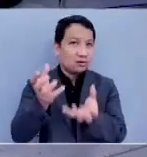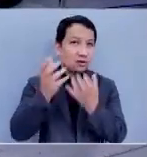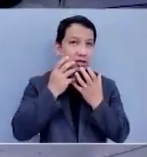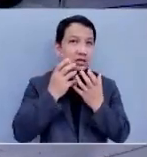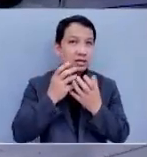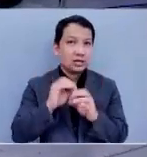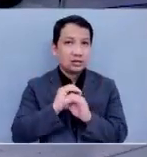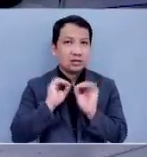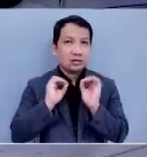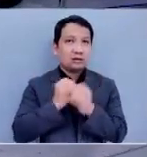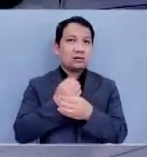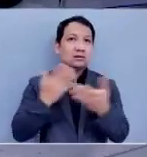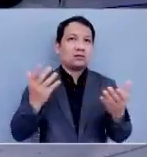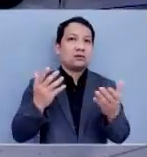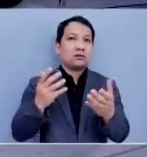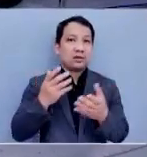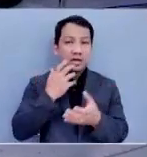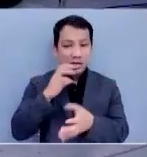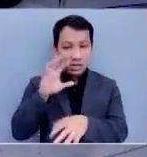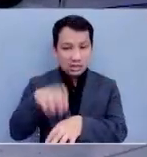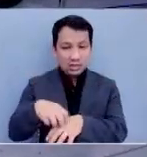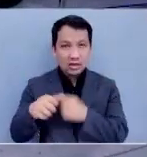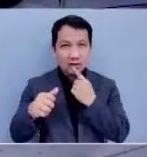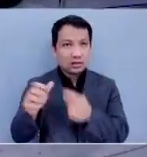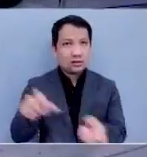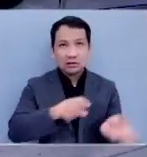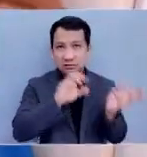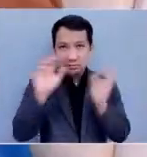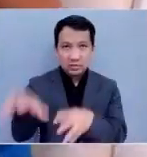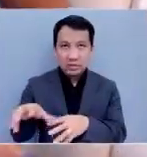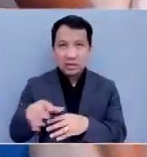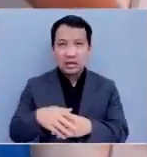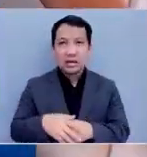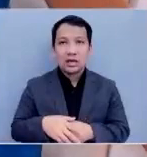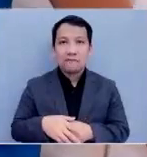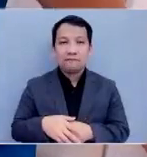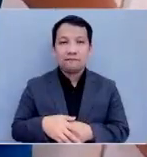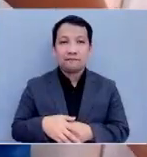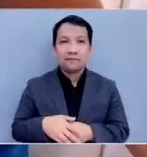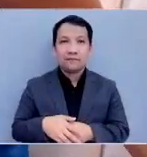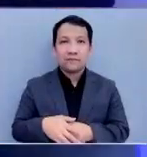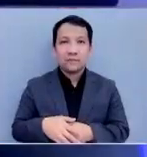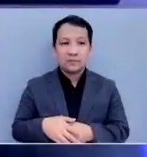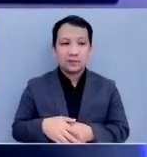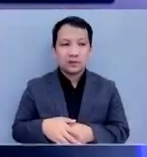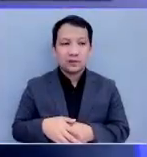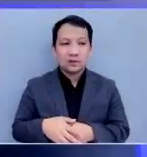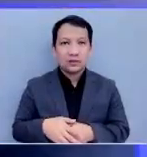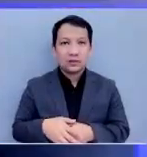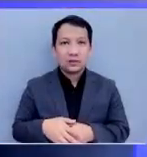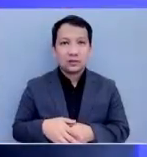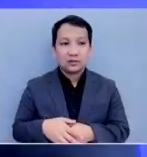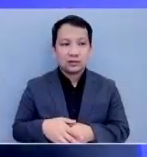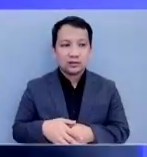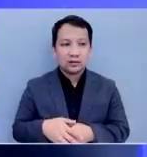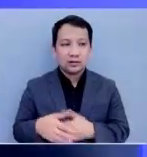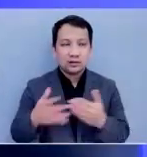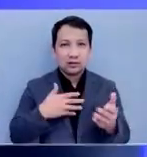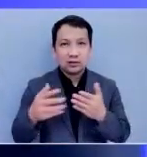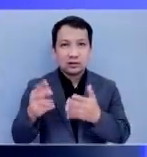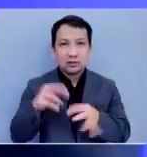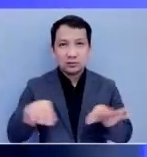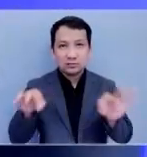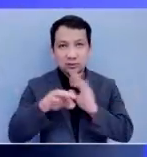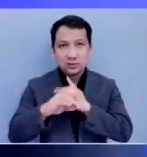lang siya, nakakagatin daw siya. Kaya, yun, naitsin niya. Hinagis talaga. Okay. Yun ang sabi niya. Hindi po ito valid na